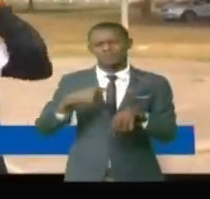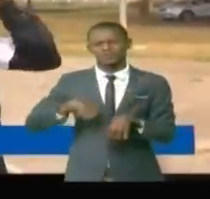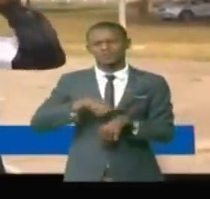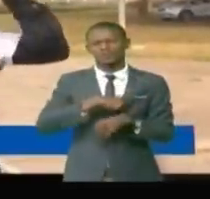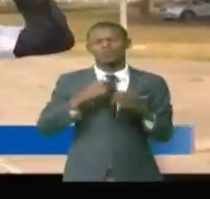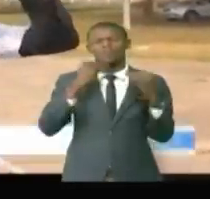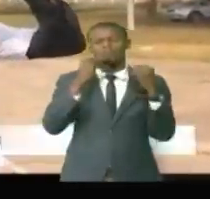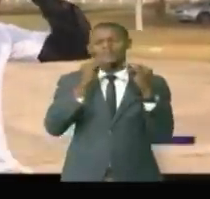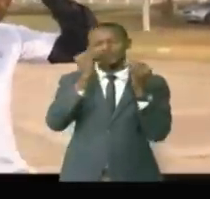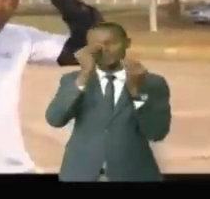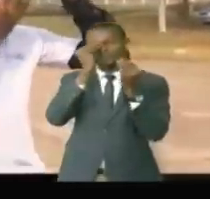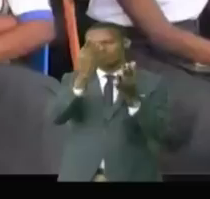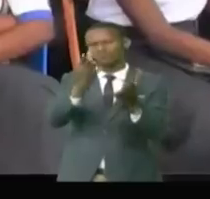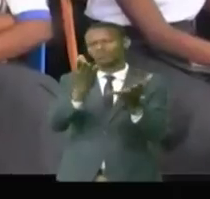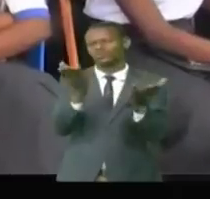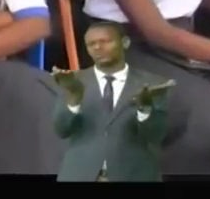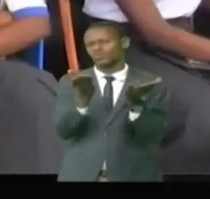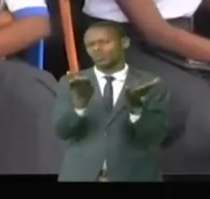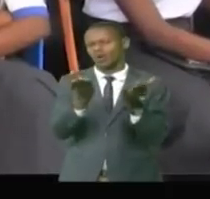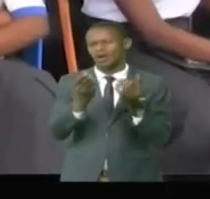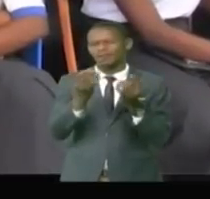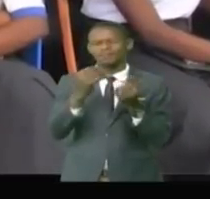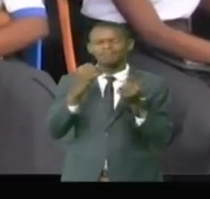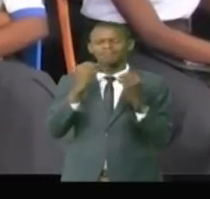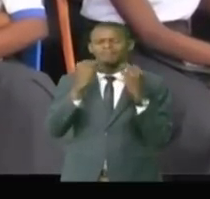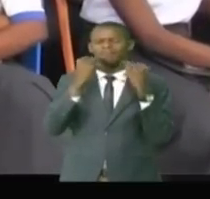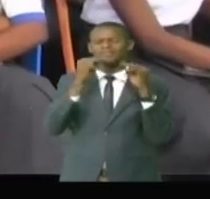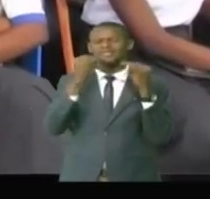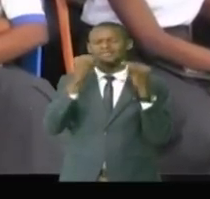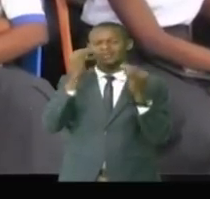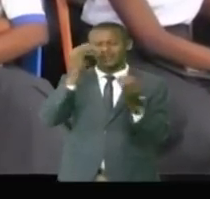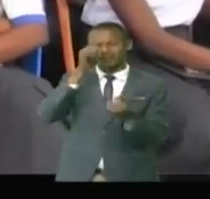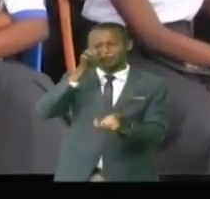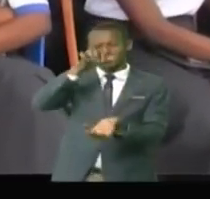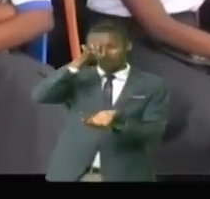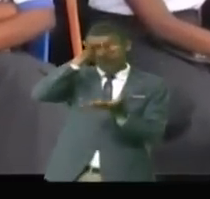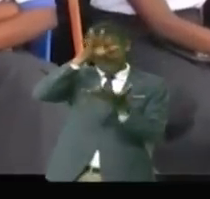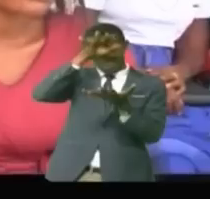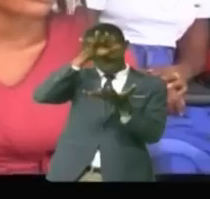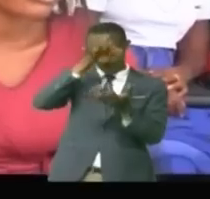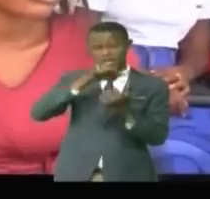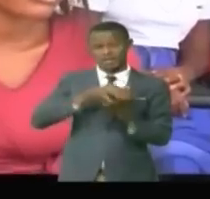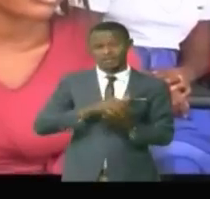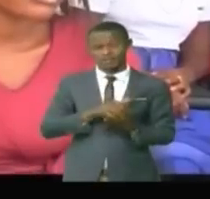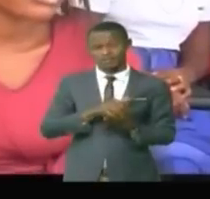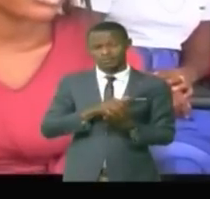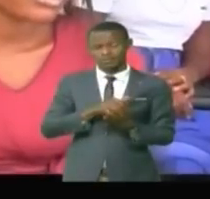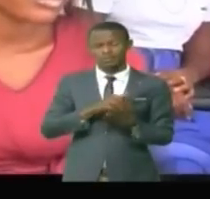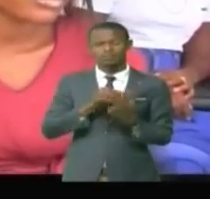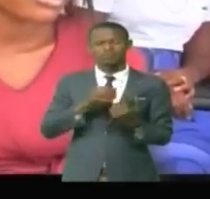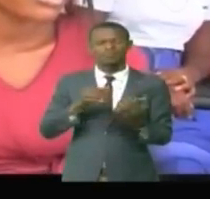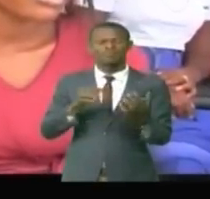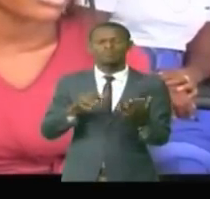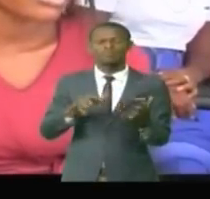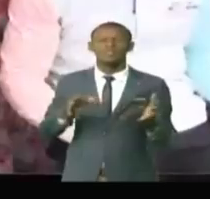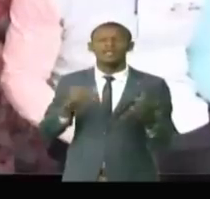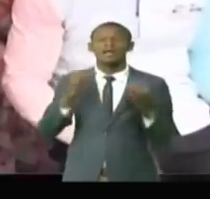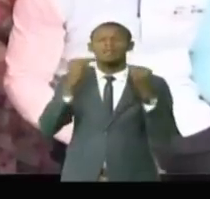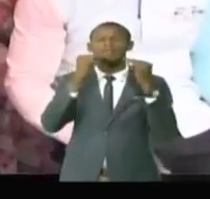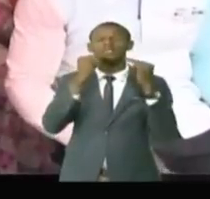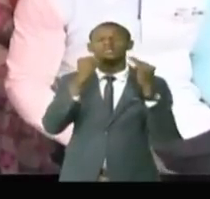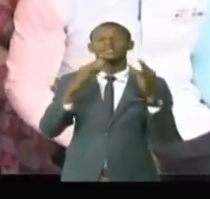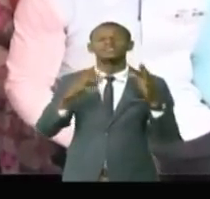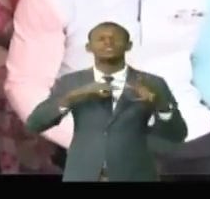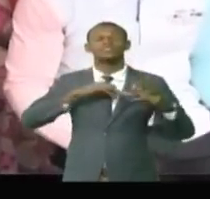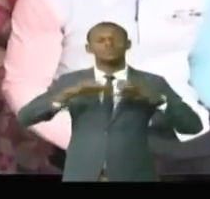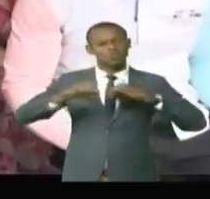lançons, et c'est un message d'espoir, un message de courage. Pendant ce